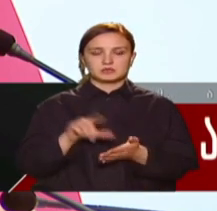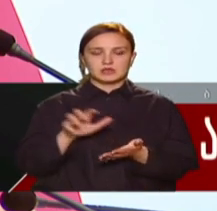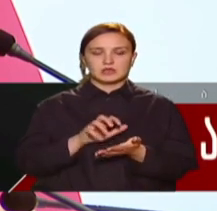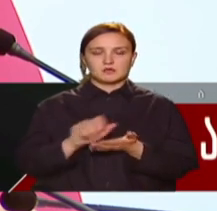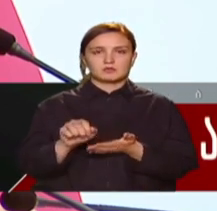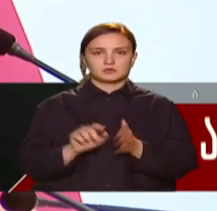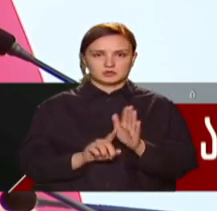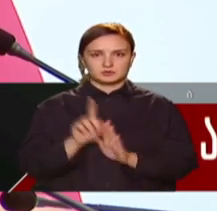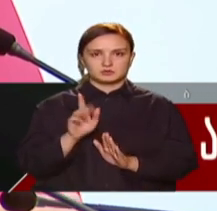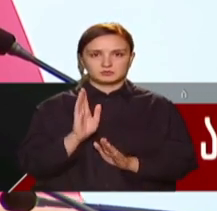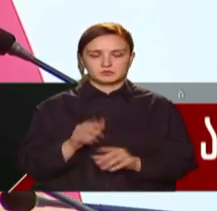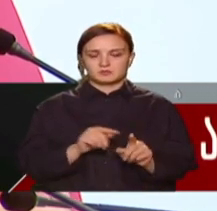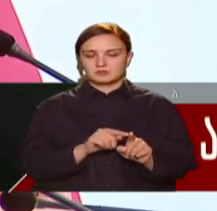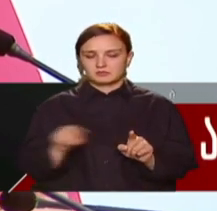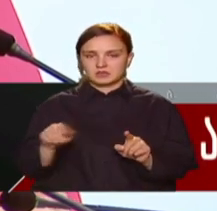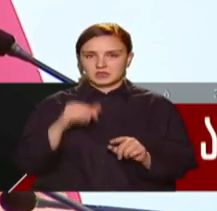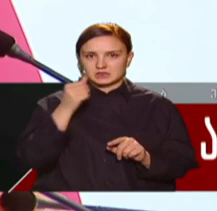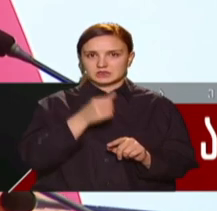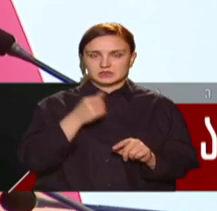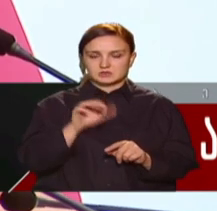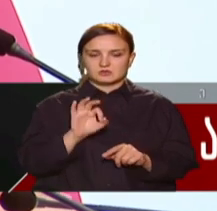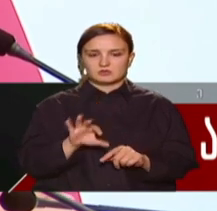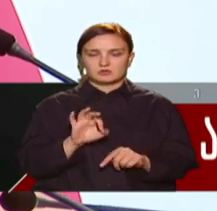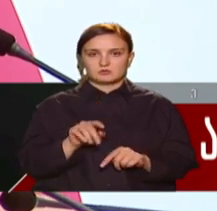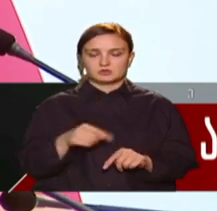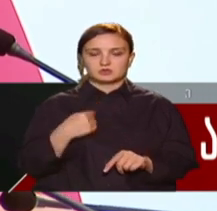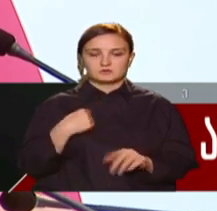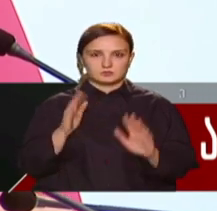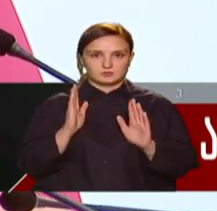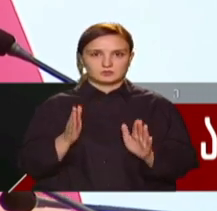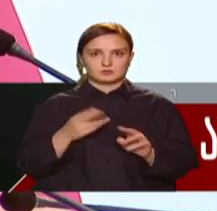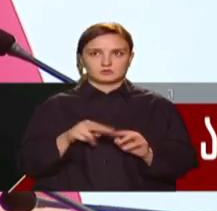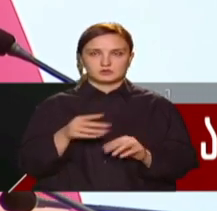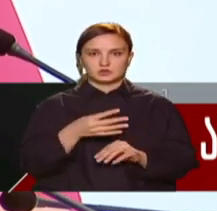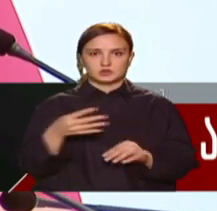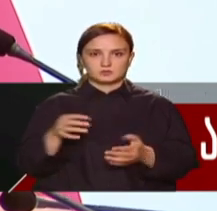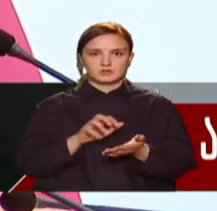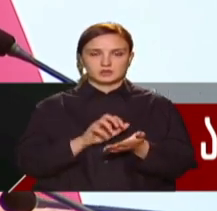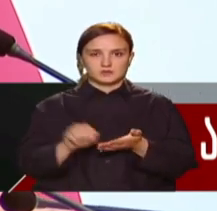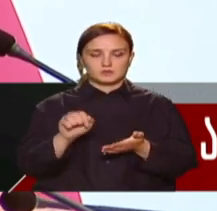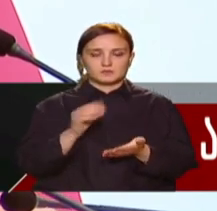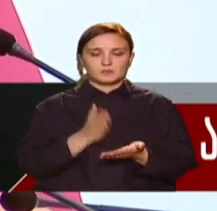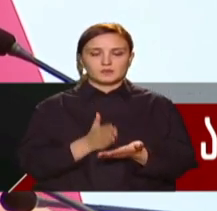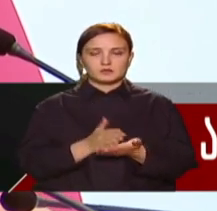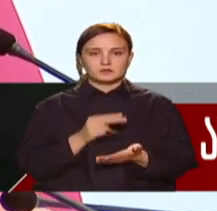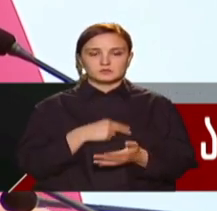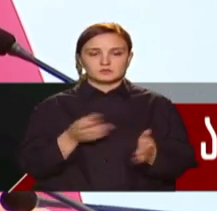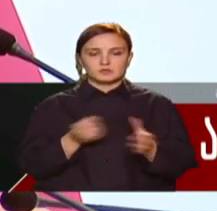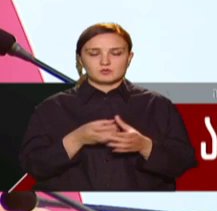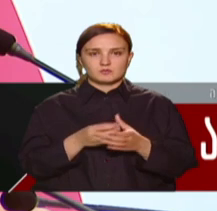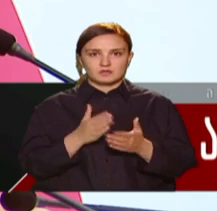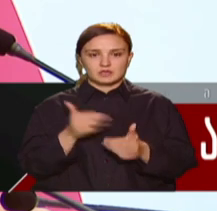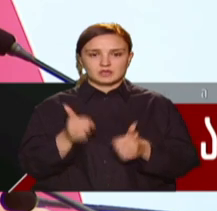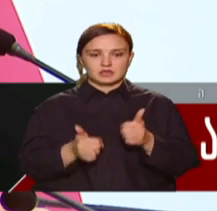დემონტაჟი დაიწყება მიმდინარე წლის ოქტომბერში. ჩვენ მოვახდენთ ამ შენობის დემონტაჟს და არსებული კომპანია, რომელიც არის